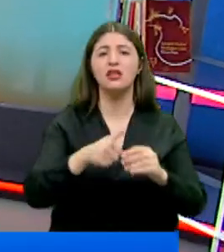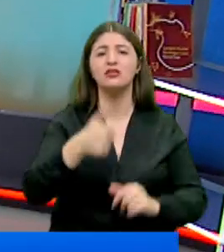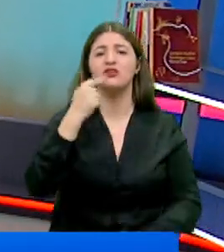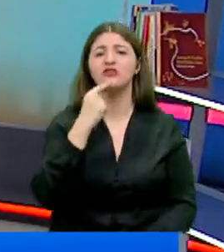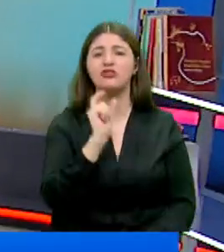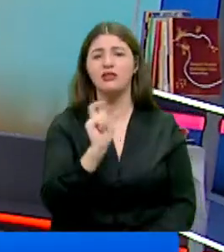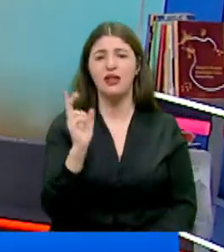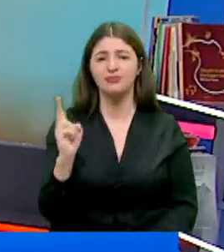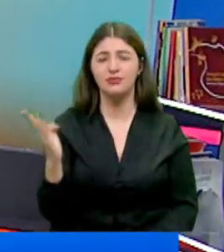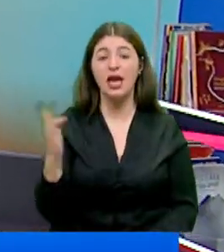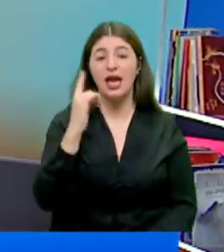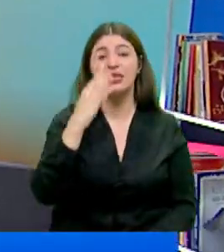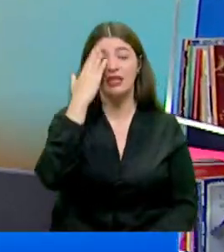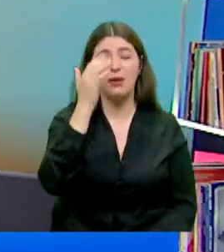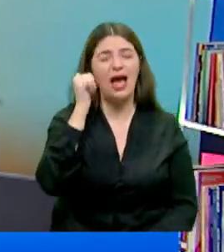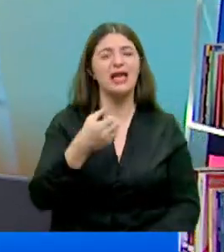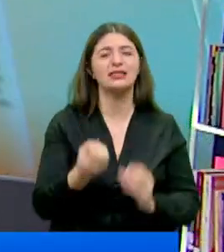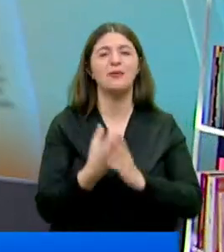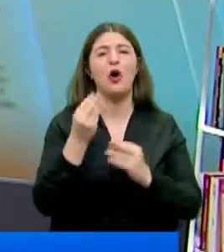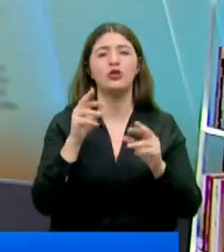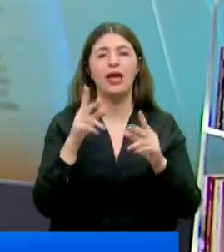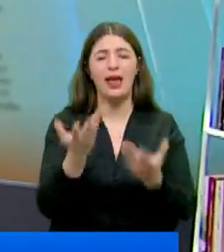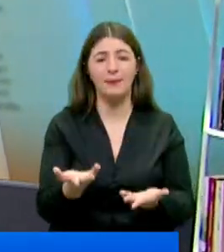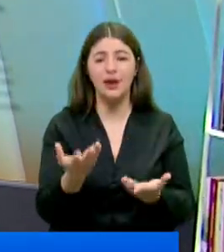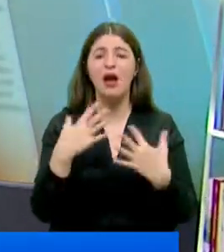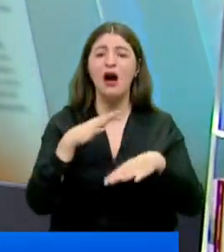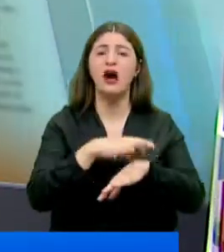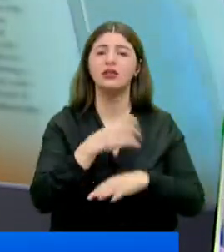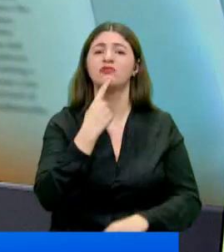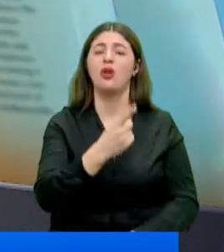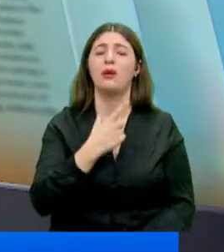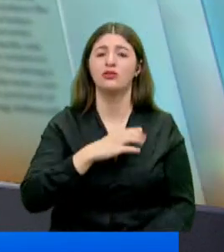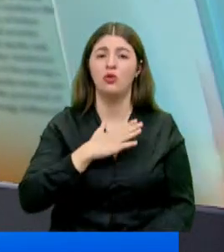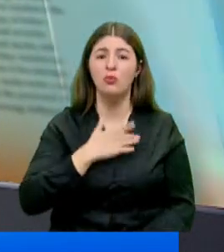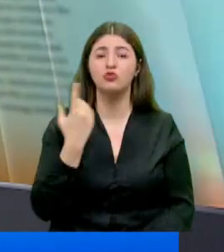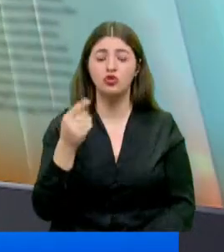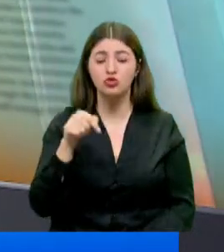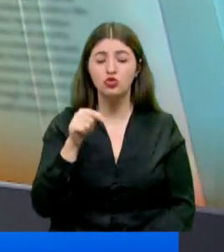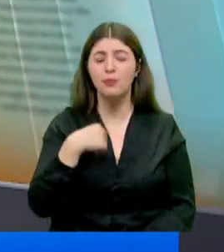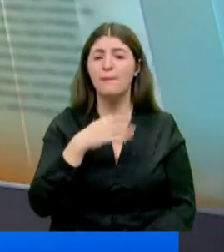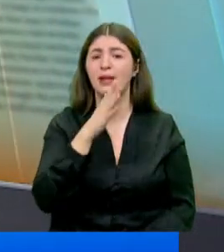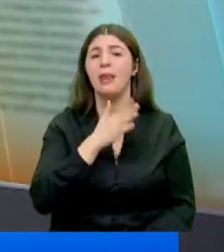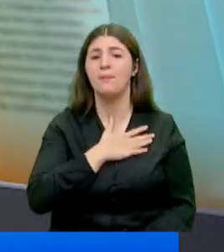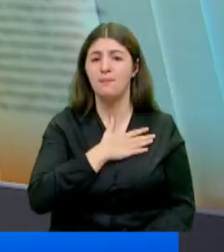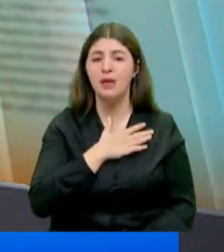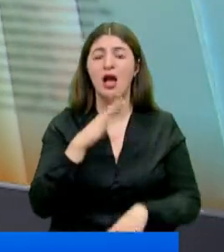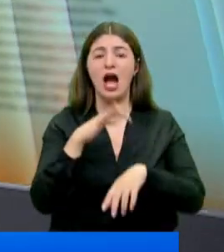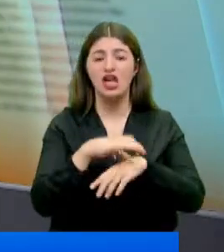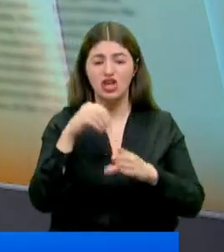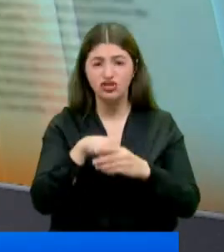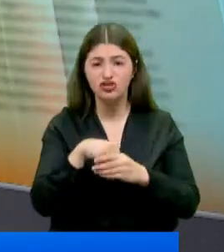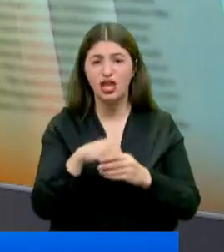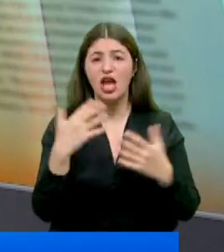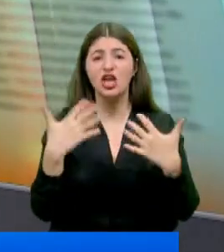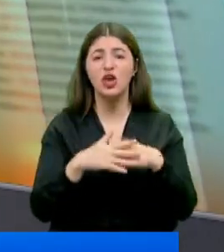ya ben bu arada ilk sıramızı her sabah olduğu gibi hastalarımıza söylemek istiyorum çünkü Şimdi bilirim hasta